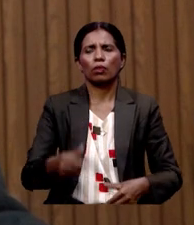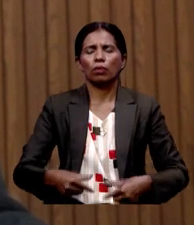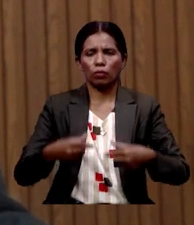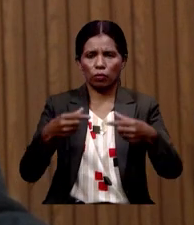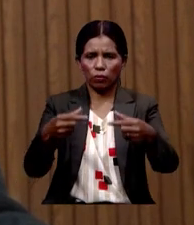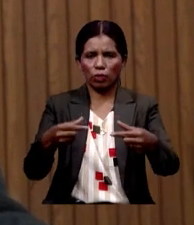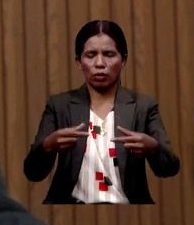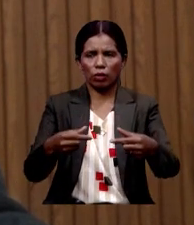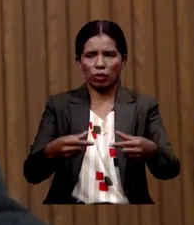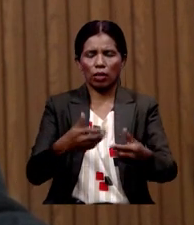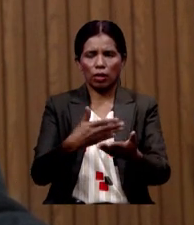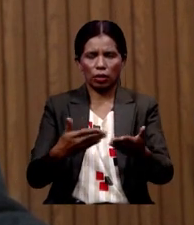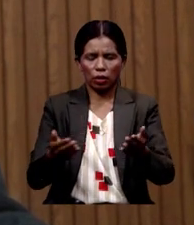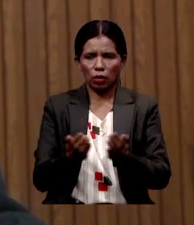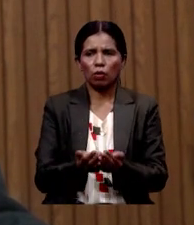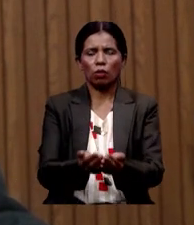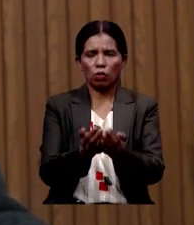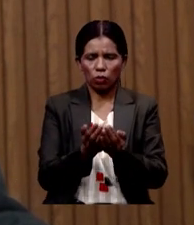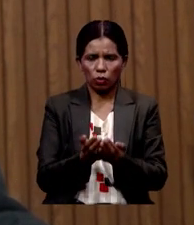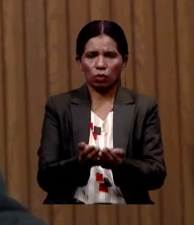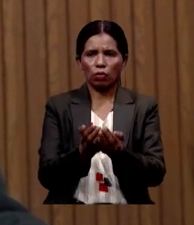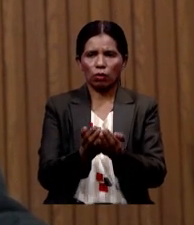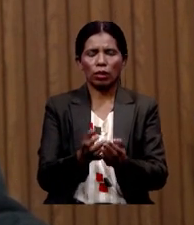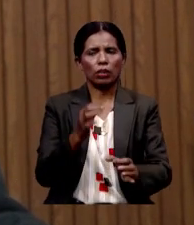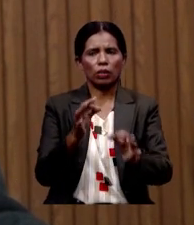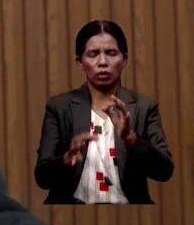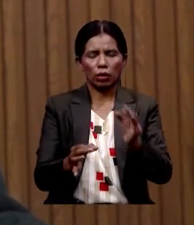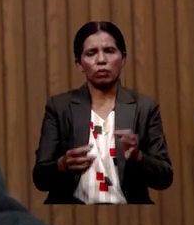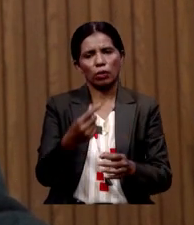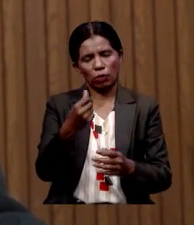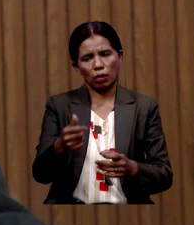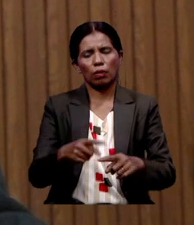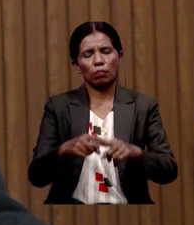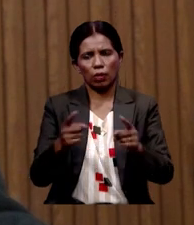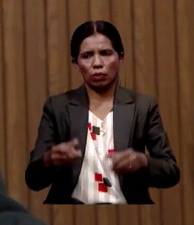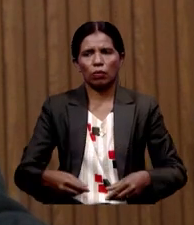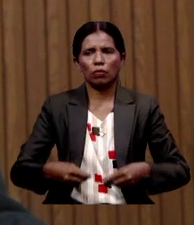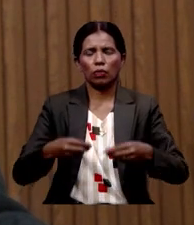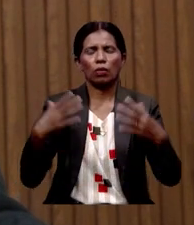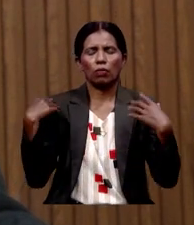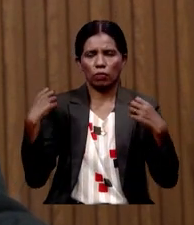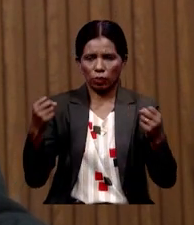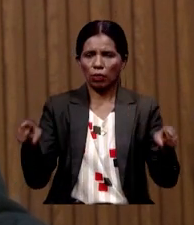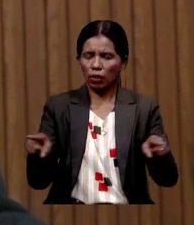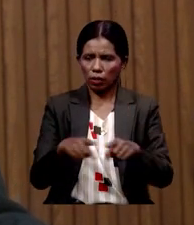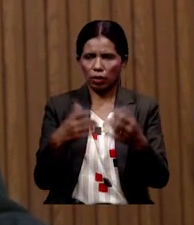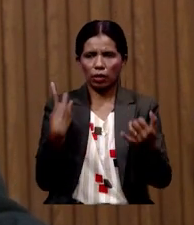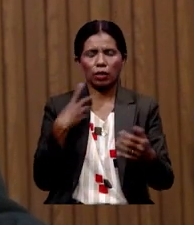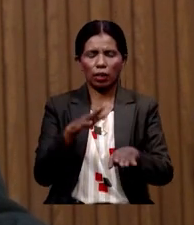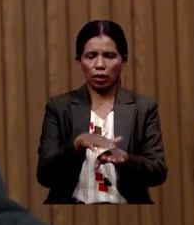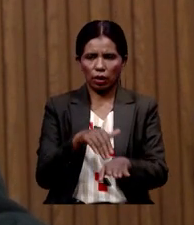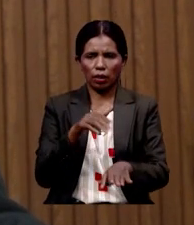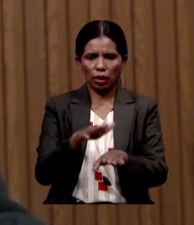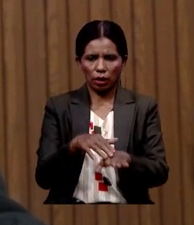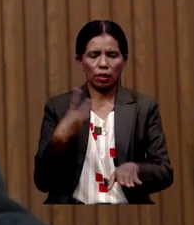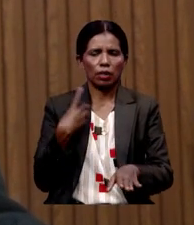anesan facilidade ro ya mesmo que é limitado mas be força uma cansa né ita nenek ita